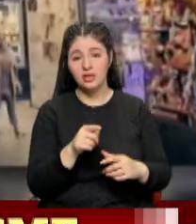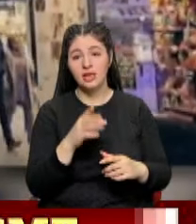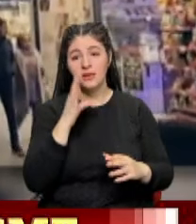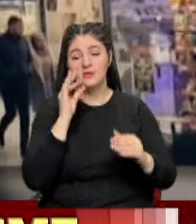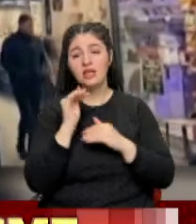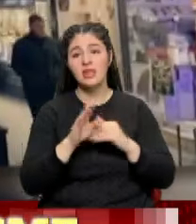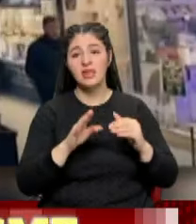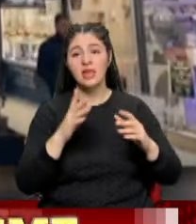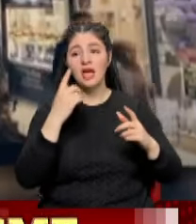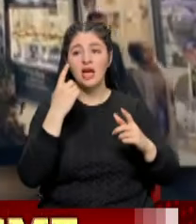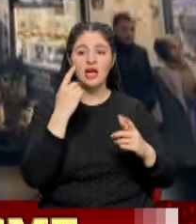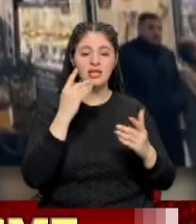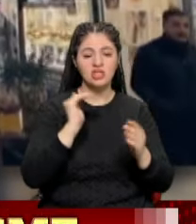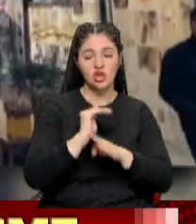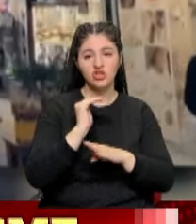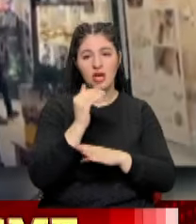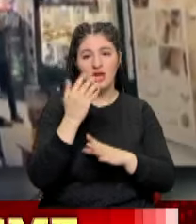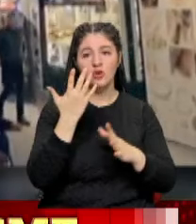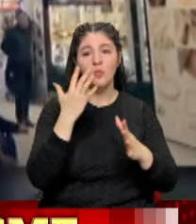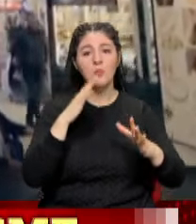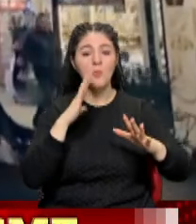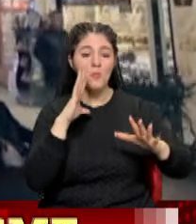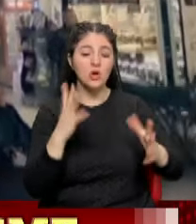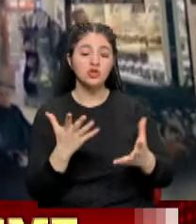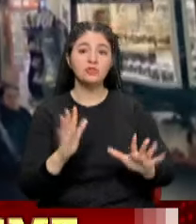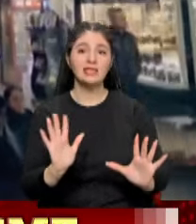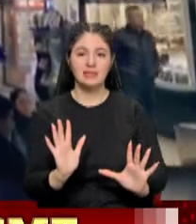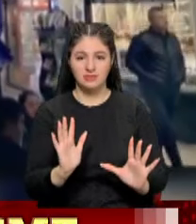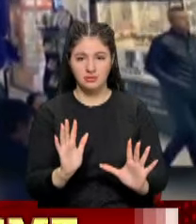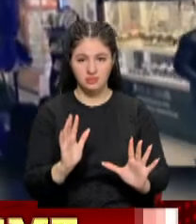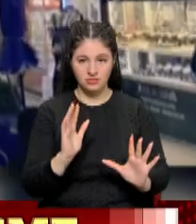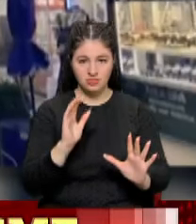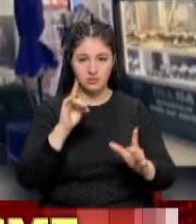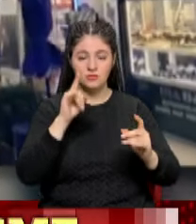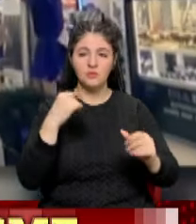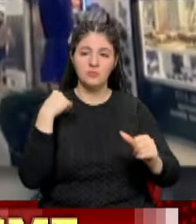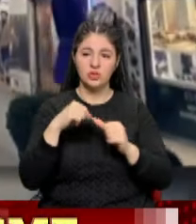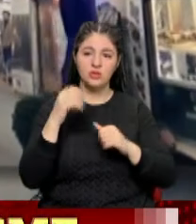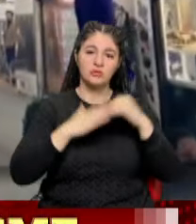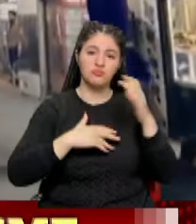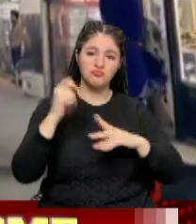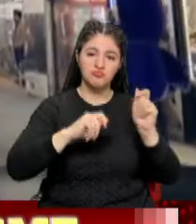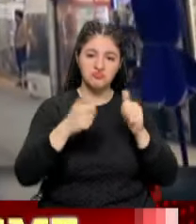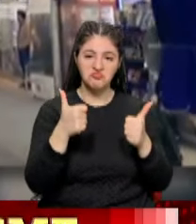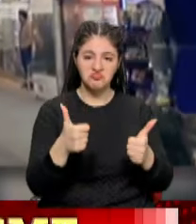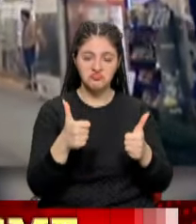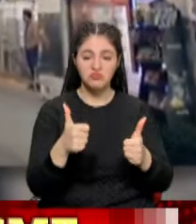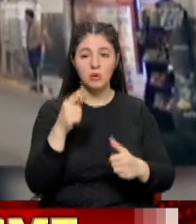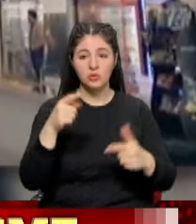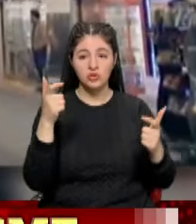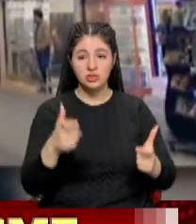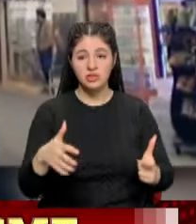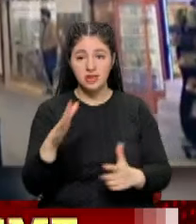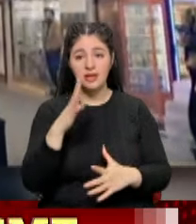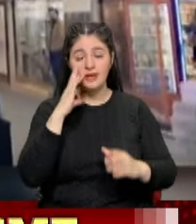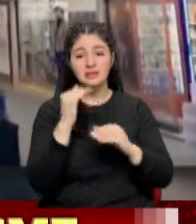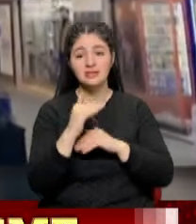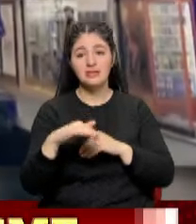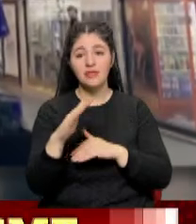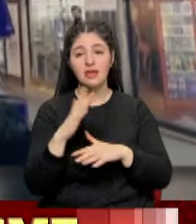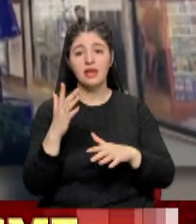insanların demografik yapısına göre, demografik yapısı bozulmadan bu şehir tekrar inşa ve ihya edilir. Bu şehir